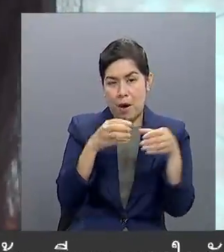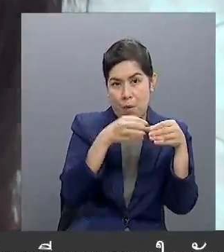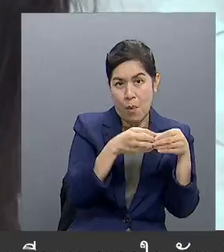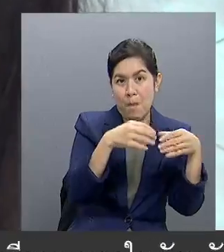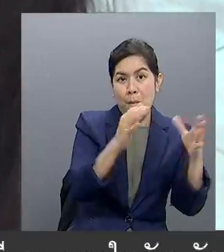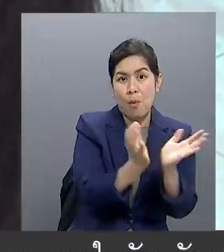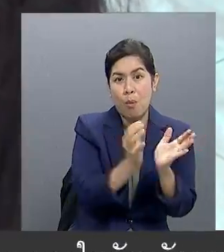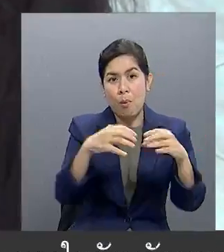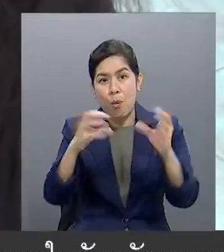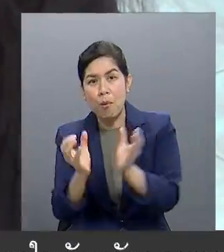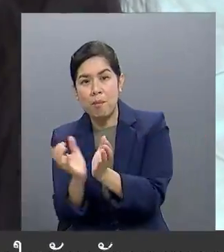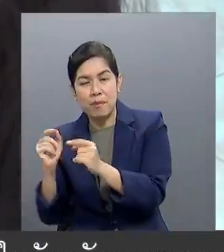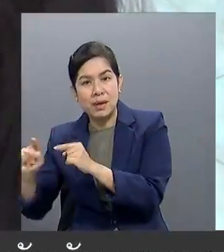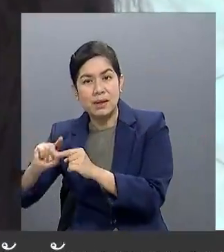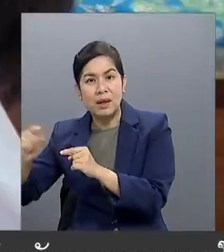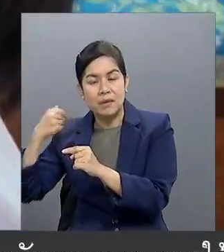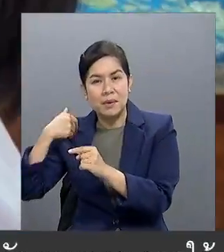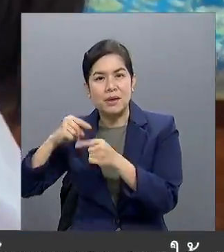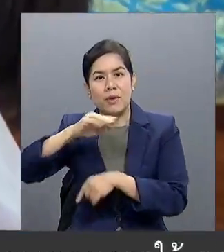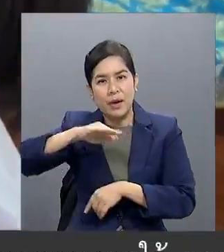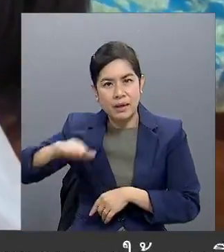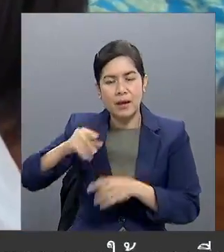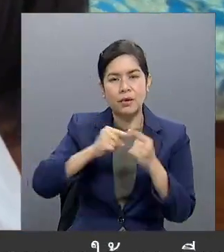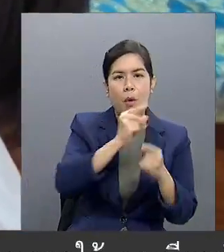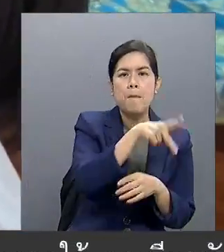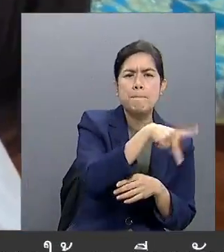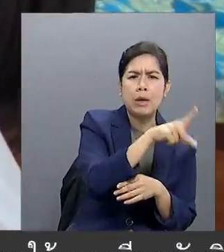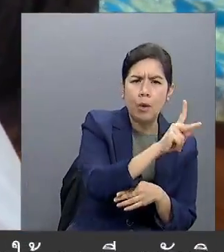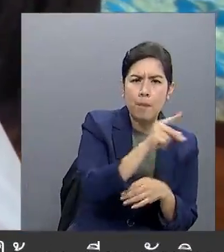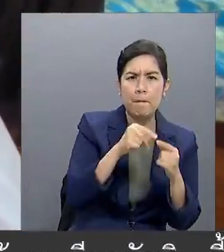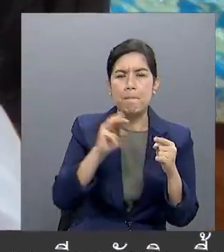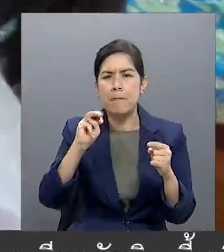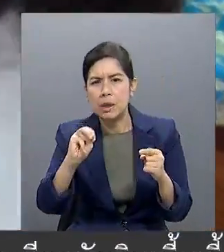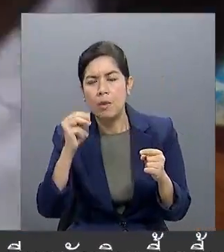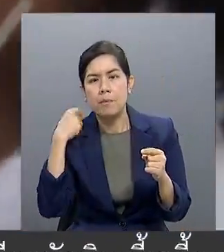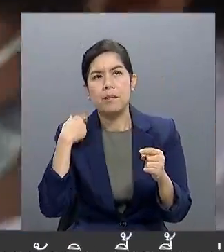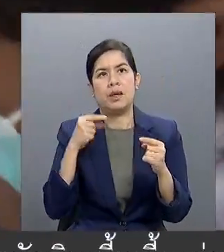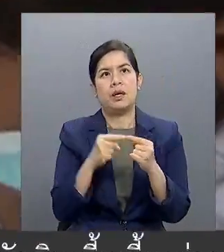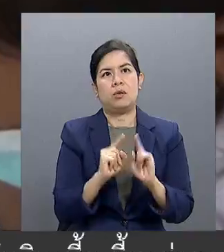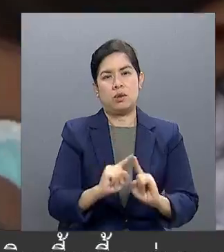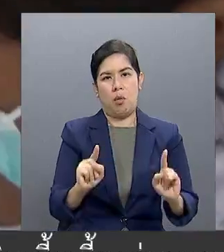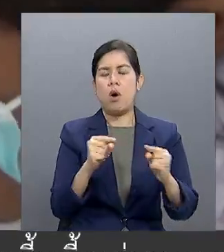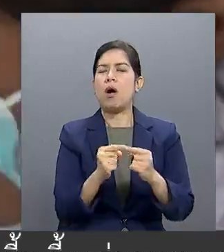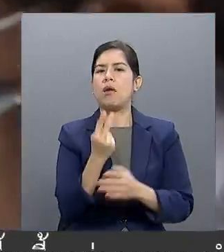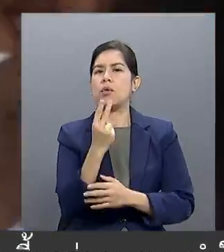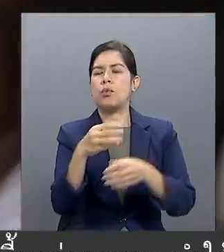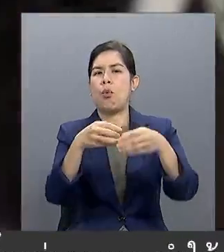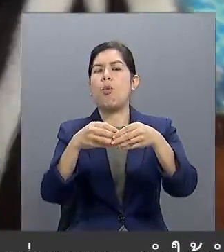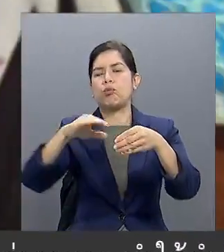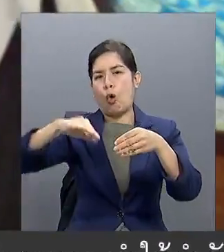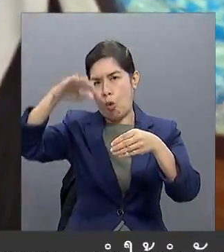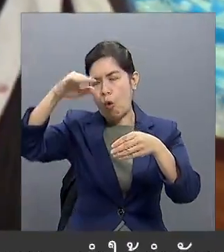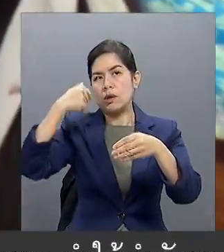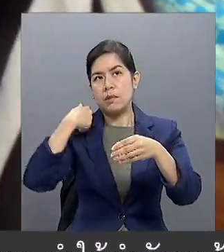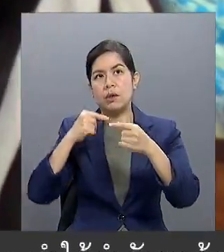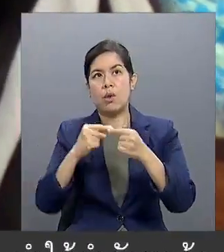ประถมศึกษามัธยมศึกษาแต่เด็กที่สามารถแต่งเป็นอาชีพได้จริงๆแน่นอนก็ต้องเป็นเด็กแบบระดับมัธยมหน่อยนะครับโตขึ้นมาห